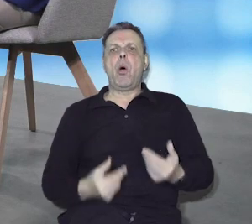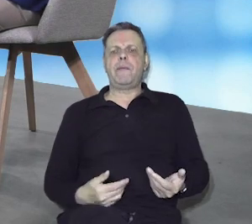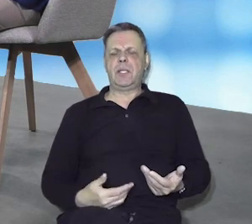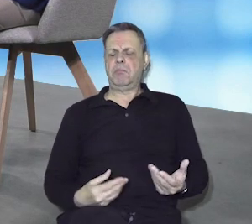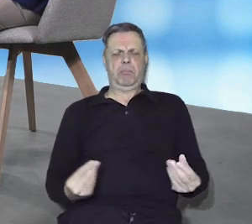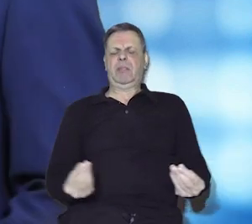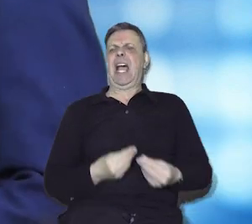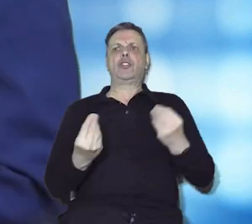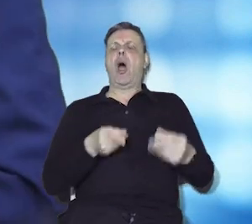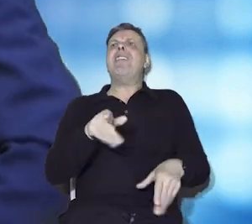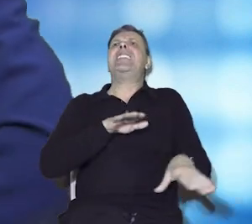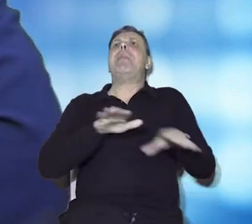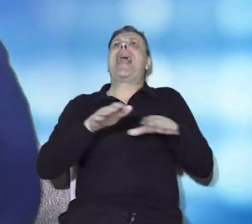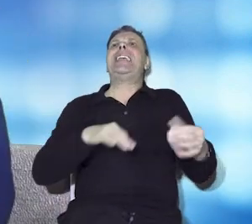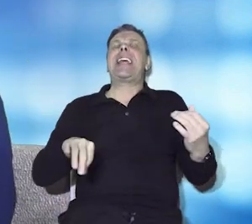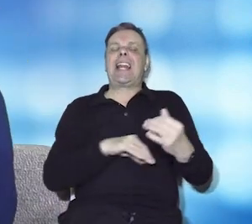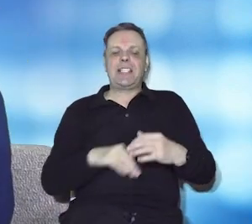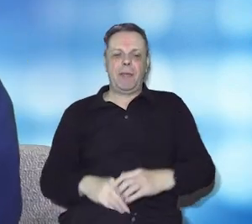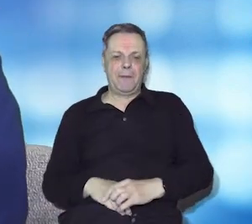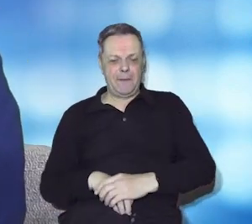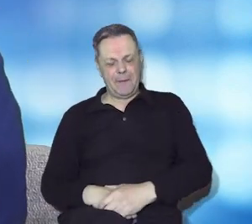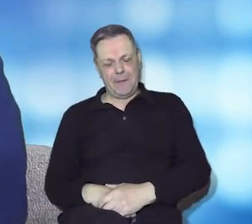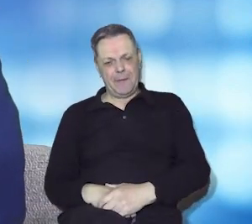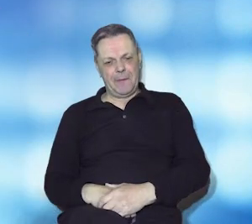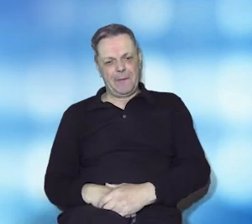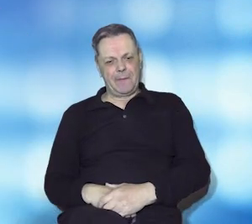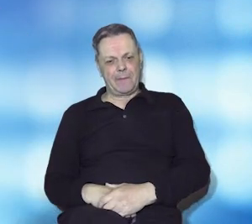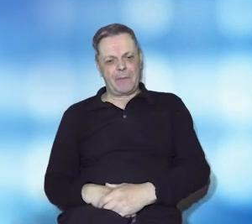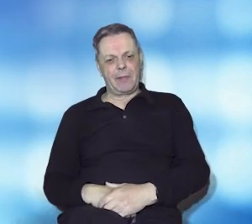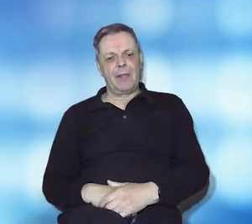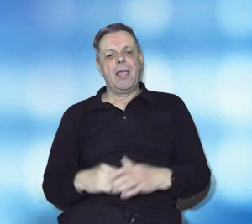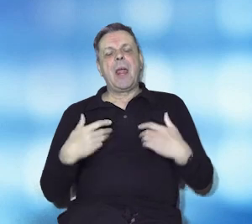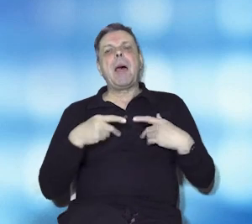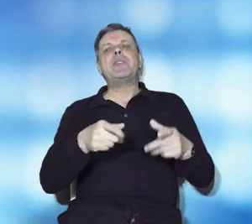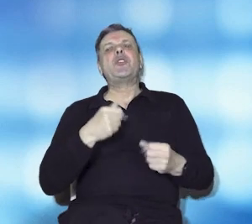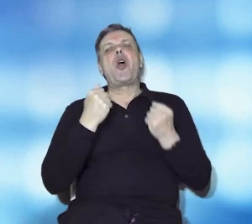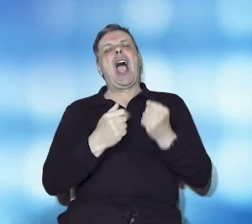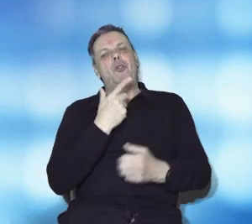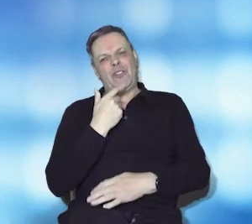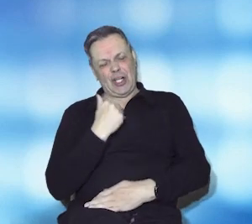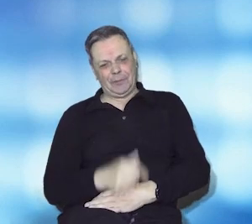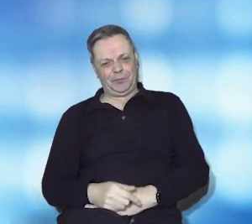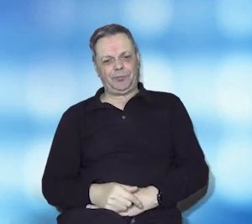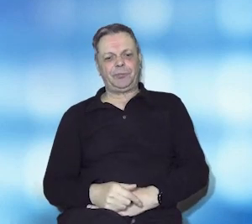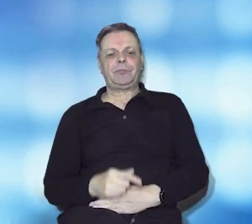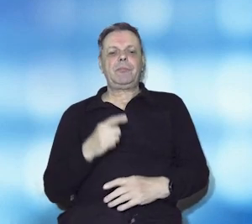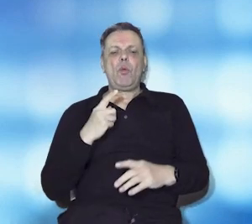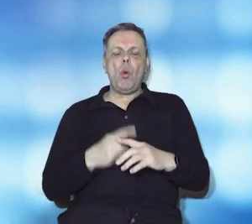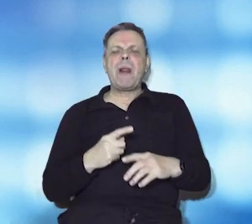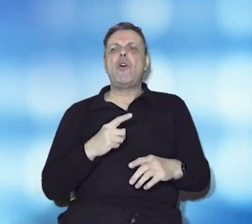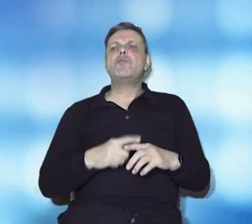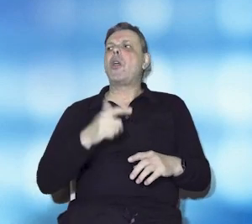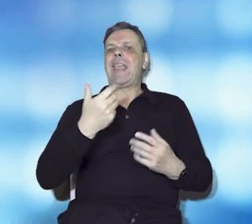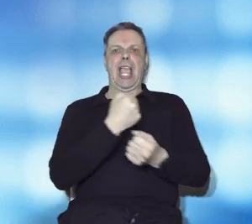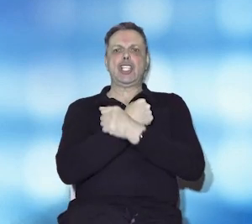spali, ja magistar glazbe, pa to ne mogu vjerovati. Pa eto, nama se to jako sviđa, da upravo zbog jedne